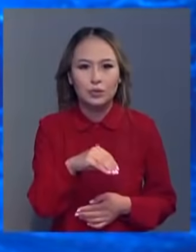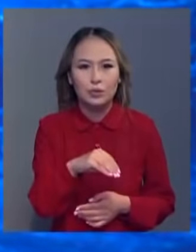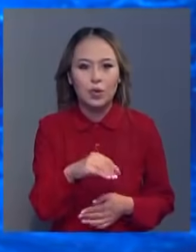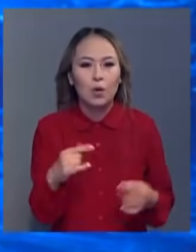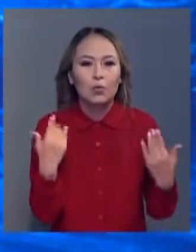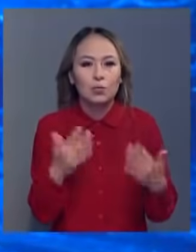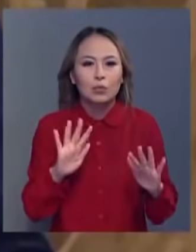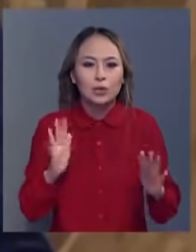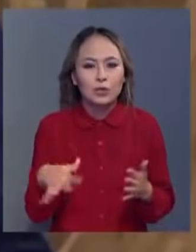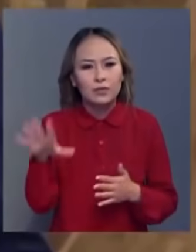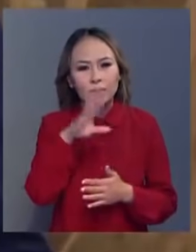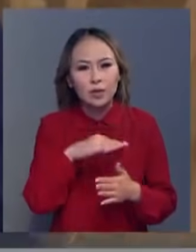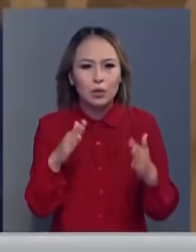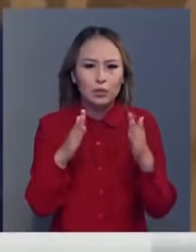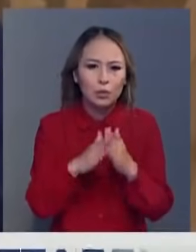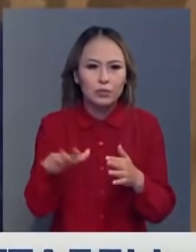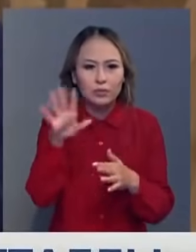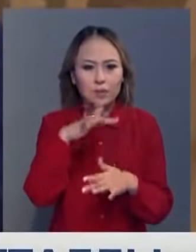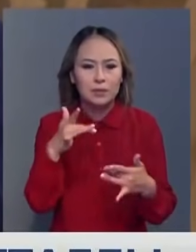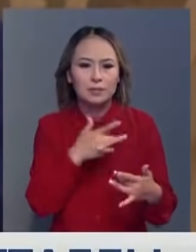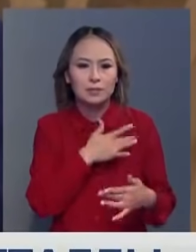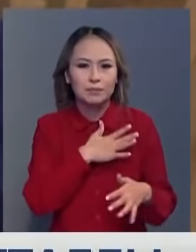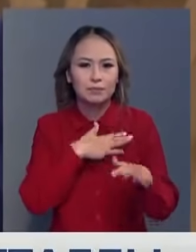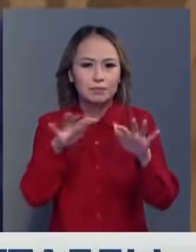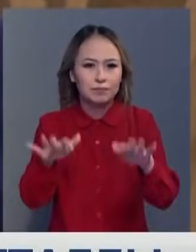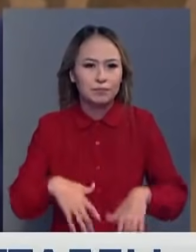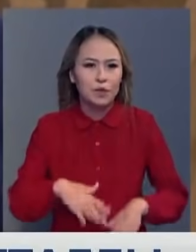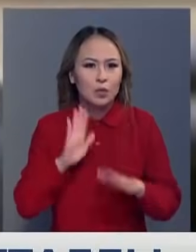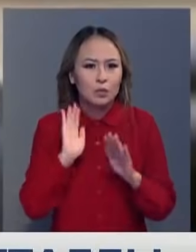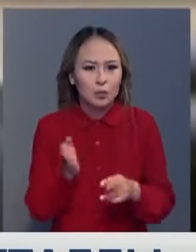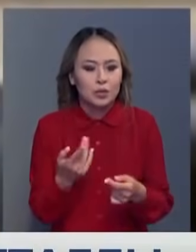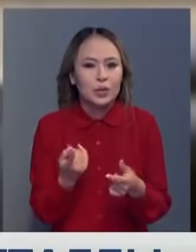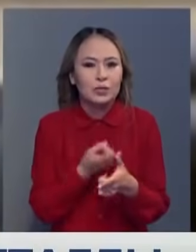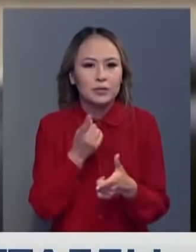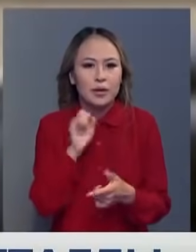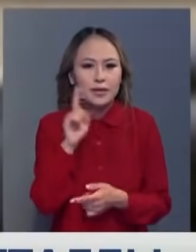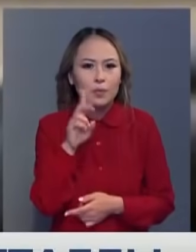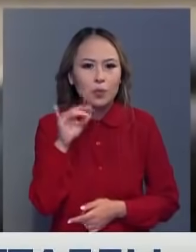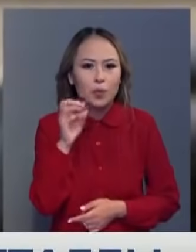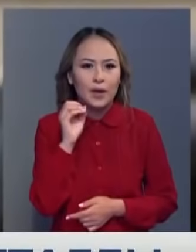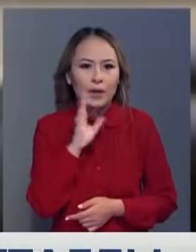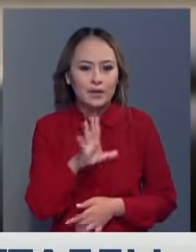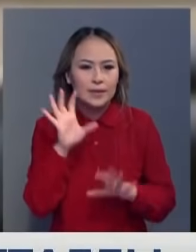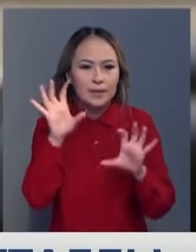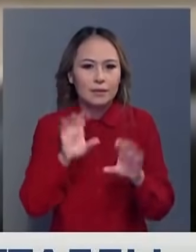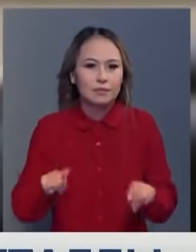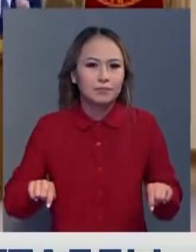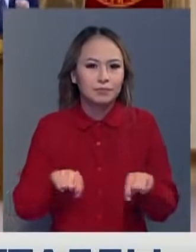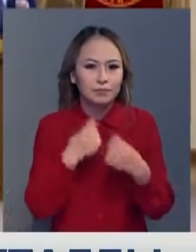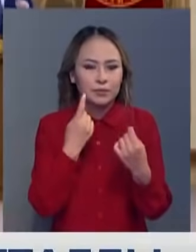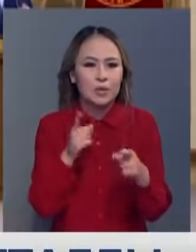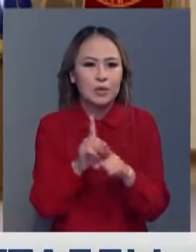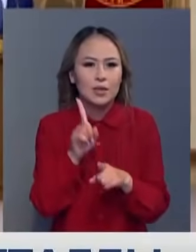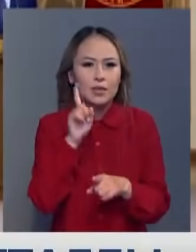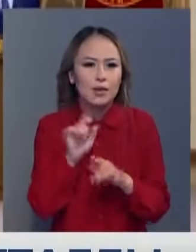шығарылды. Сондай-ақ оның мүлкі тәркіленетін болды. Қылмыстық қауым жетекшісі Азиз Батукаевты заңсыз босату жөнінде